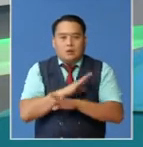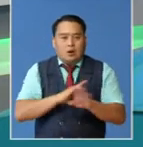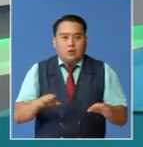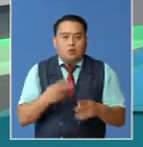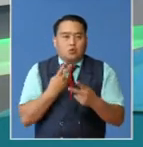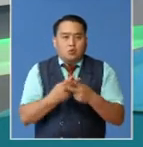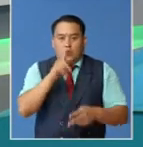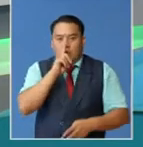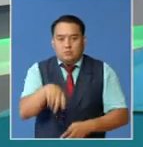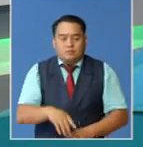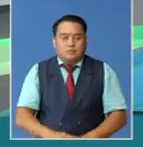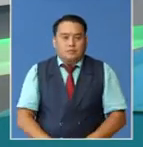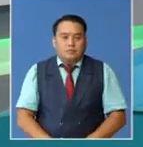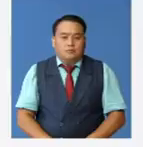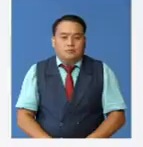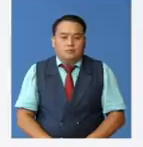түрмеге де қамалмайды.